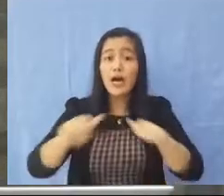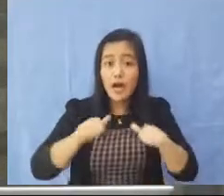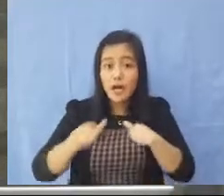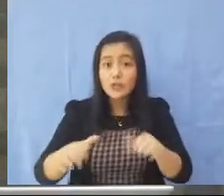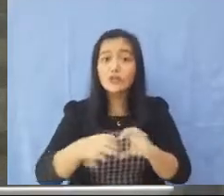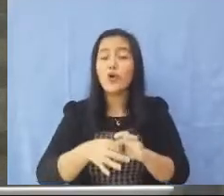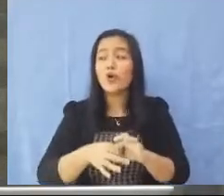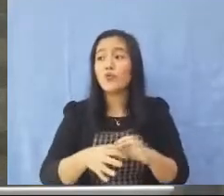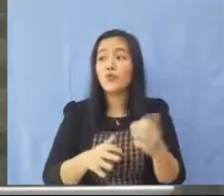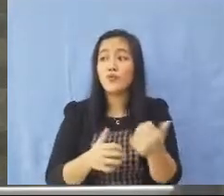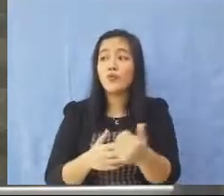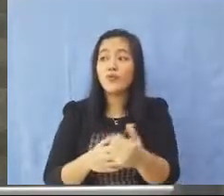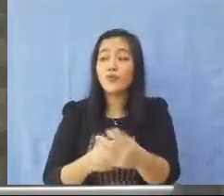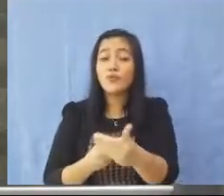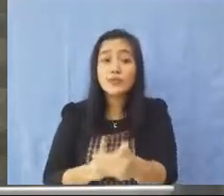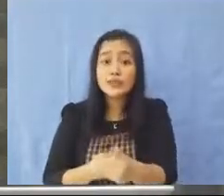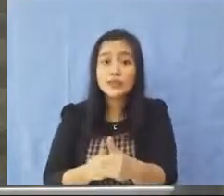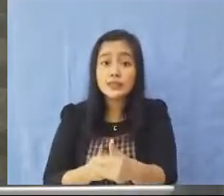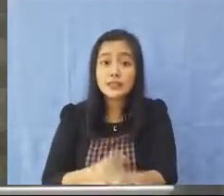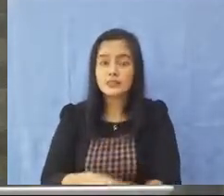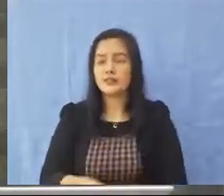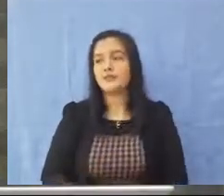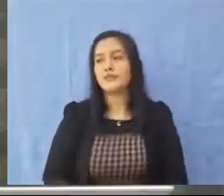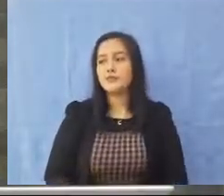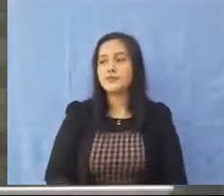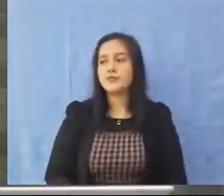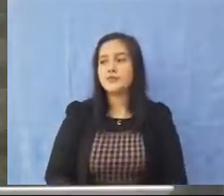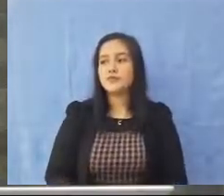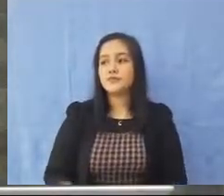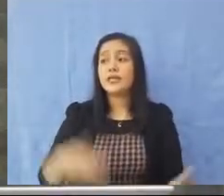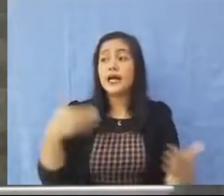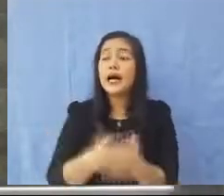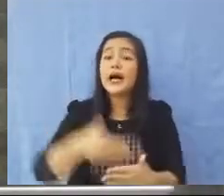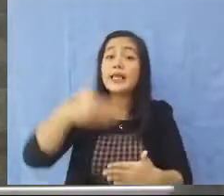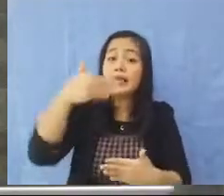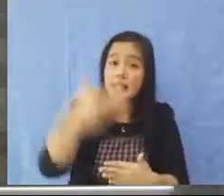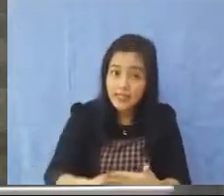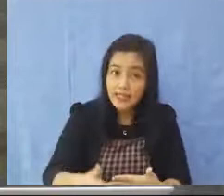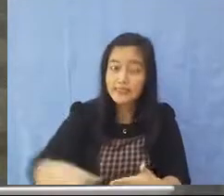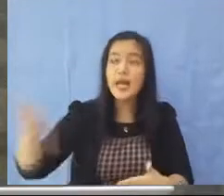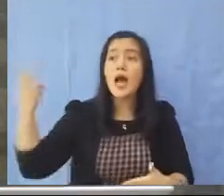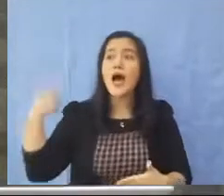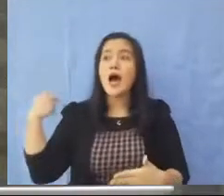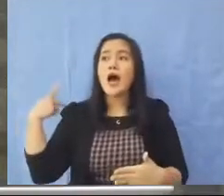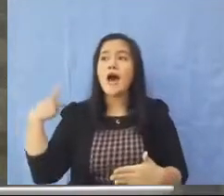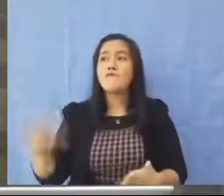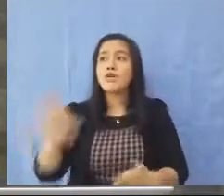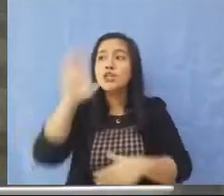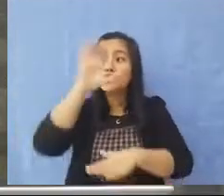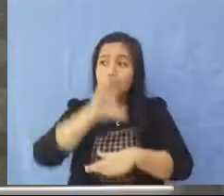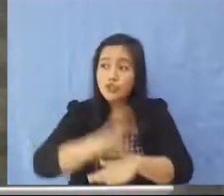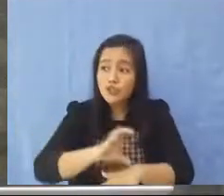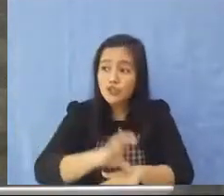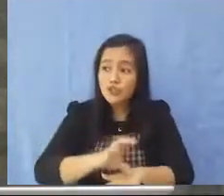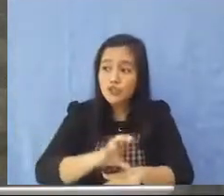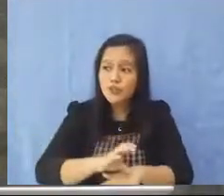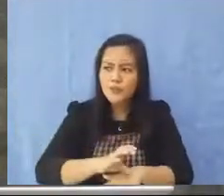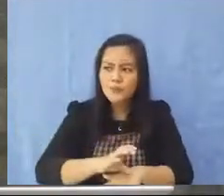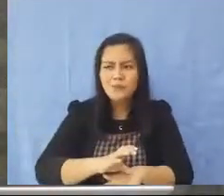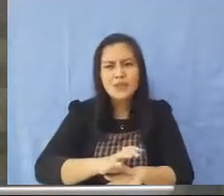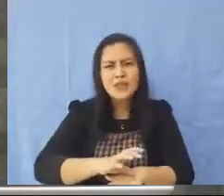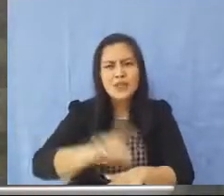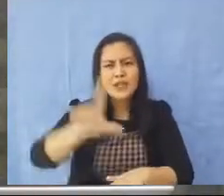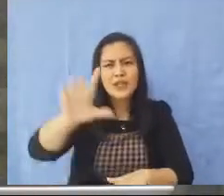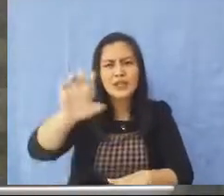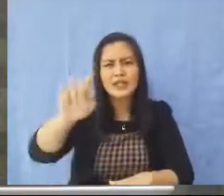the history, ang mga susunod na po ay church letters na isinulat ni Apostle Paul. So primarily, bagamat